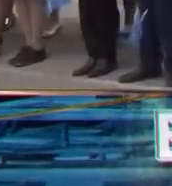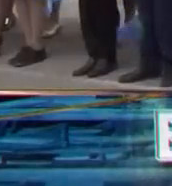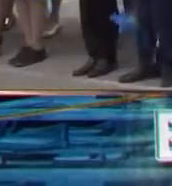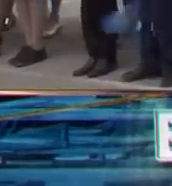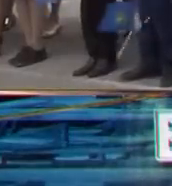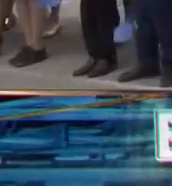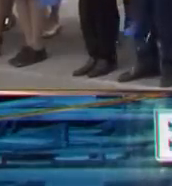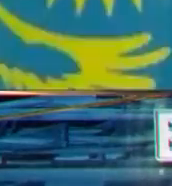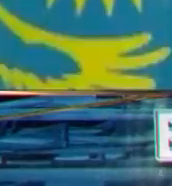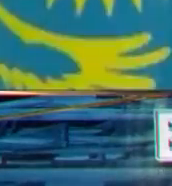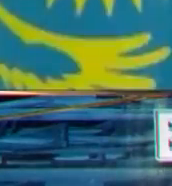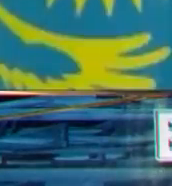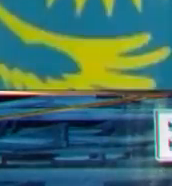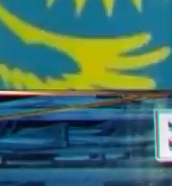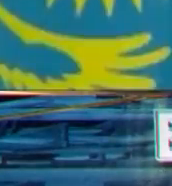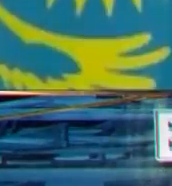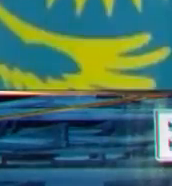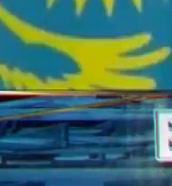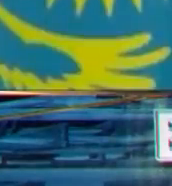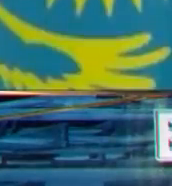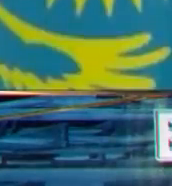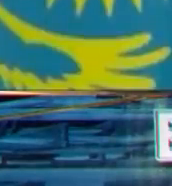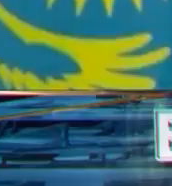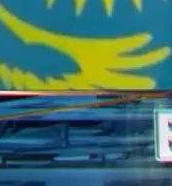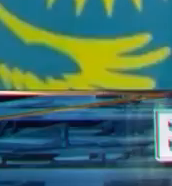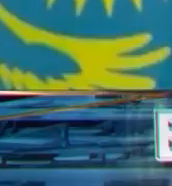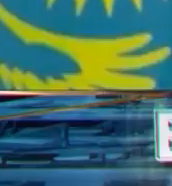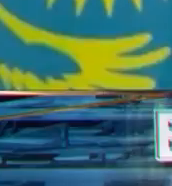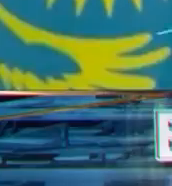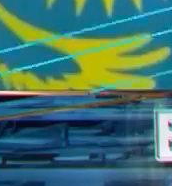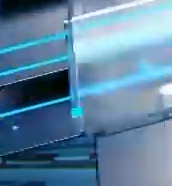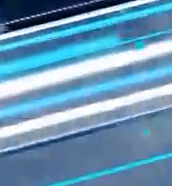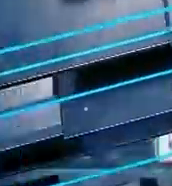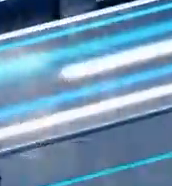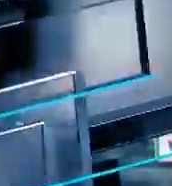онлайн форматта өтпек. Әр сынып жаңа айтылғандай бөлек өткізу керек.